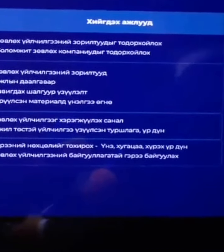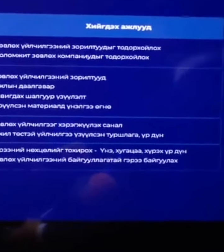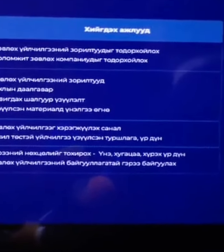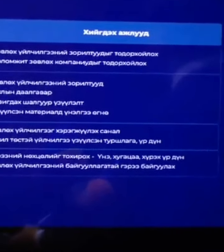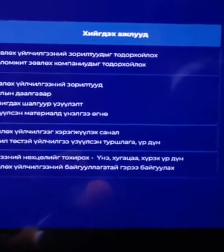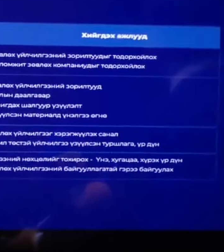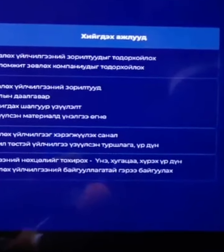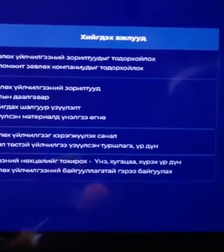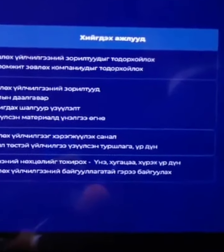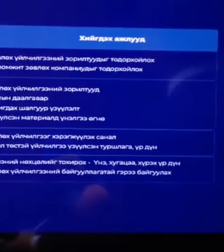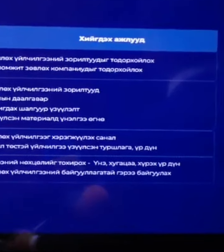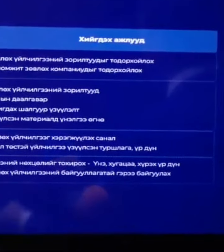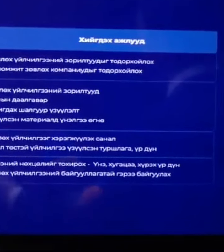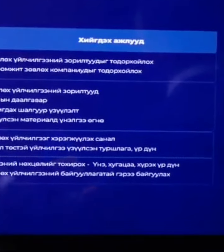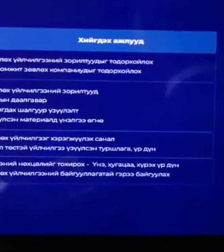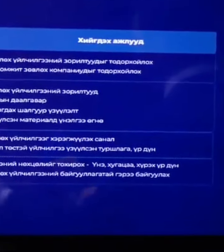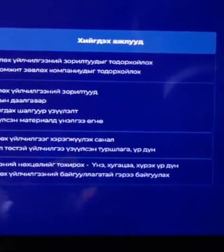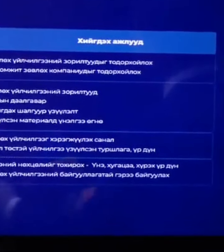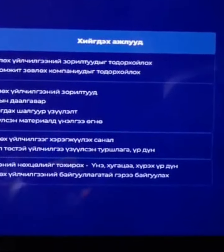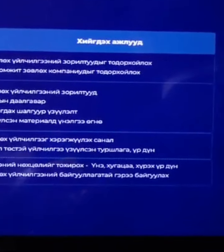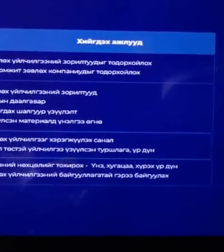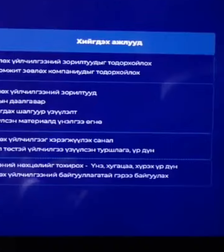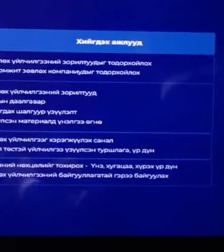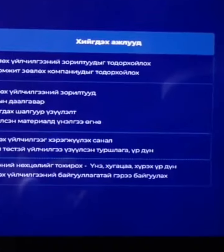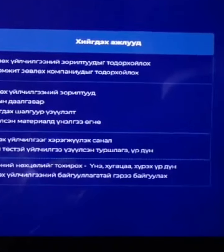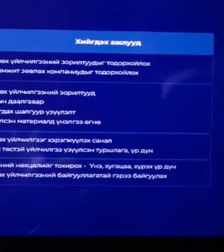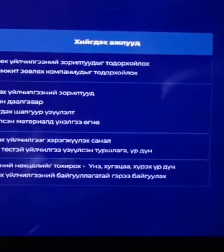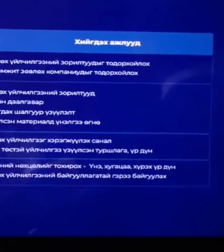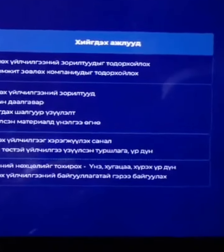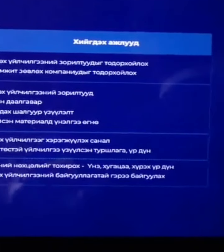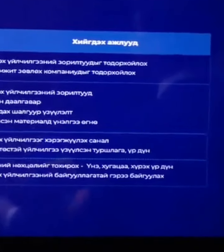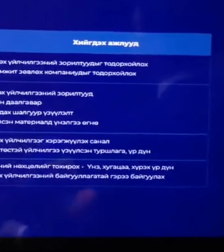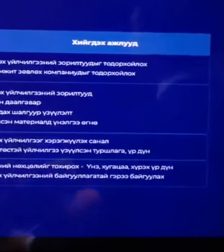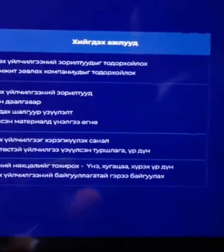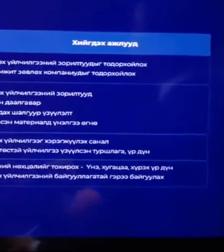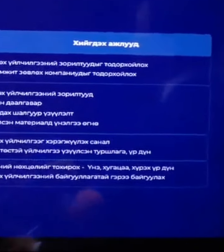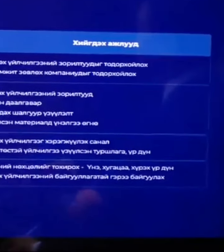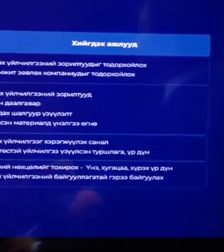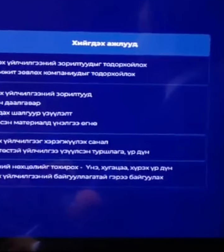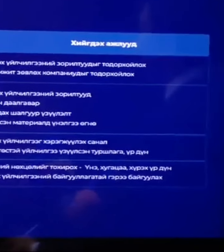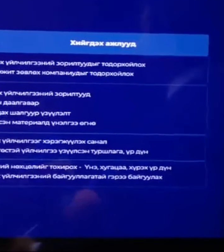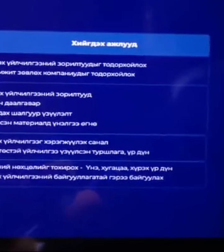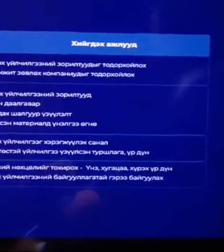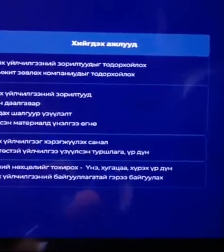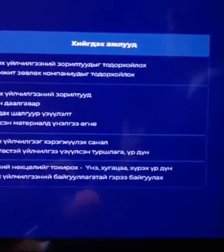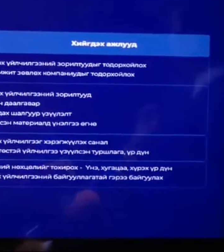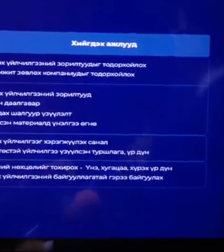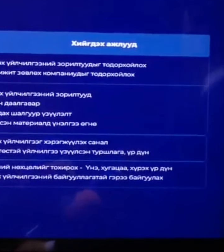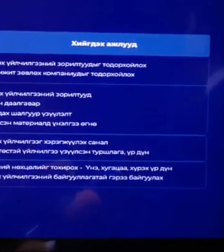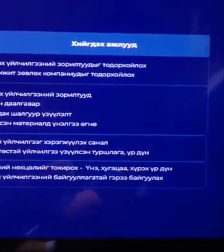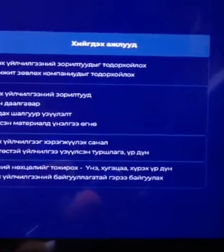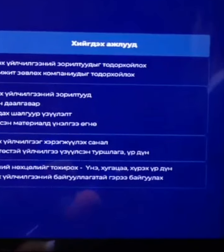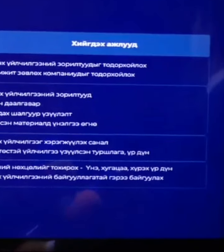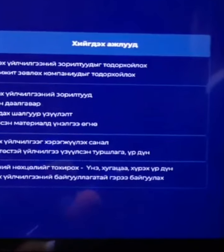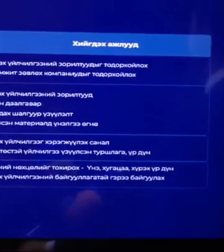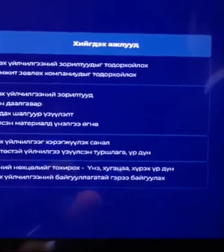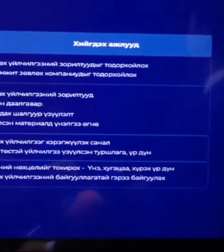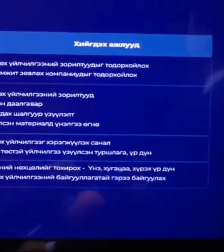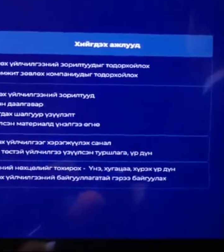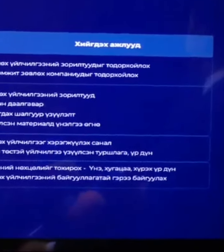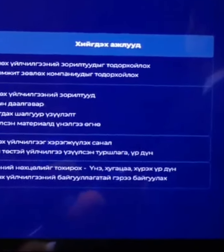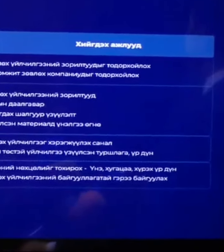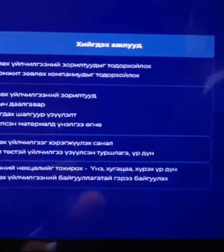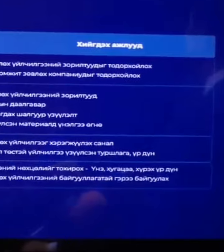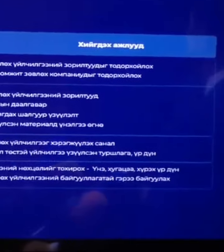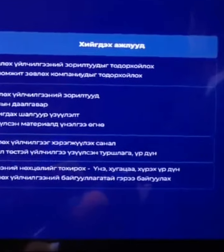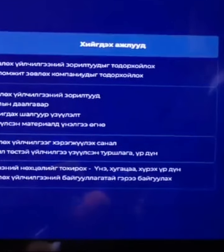иргэдийн эзэмшилт байгаа. Бусад одоо хувь нь бол төрийн эзэмшилт байгаа учраас хувь хувьцаа бол ямар нэгэн